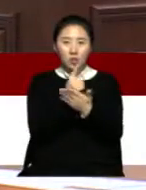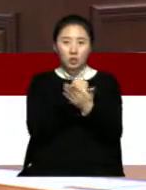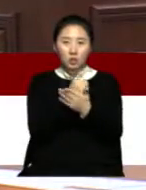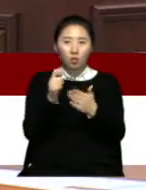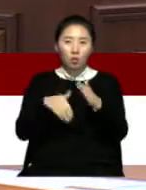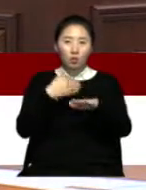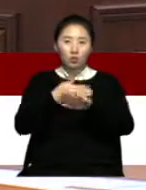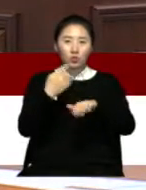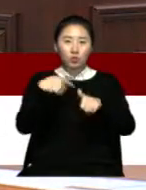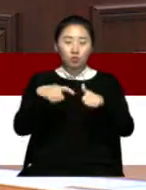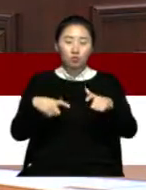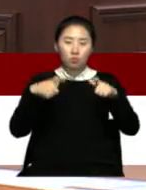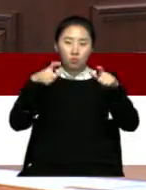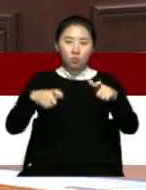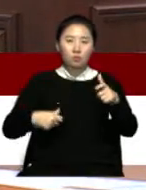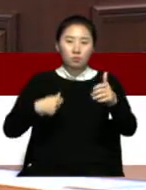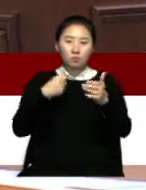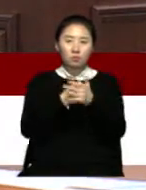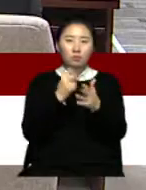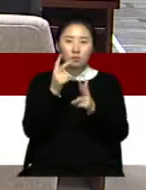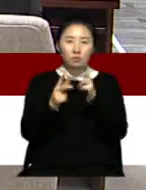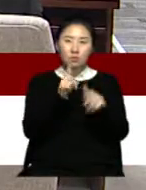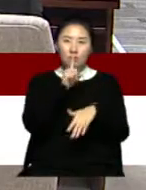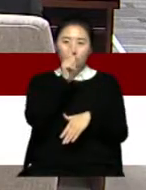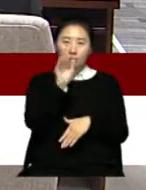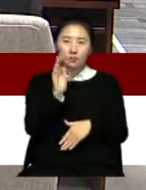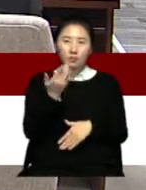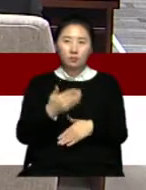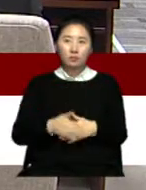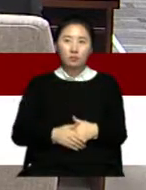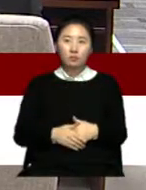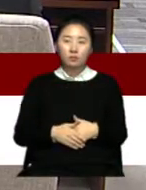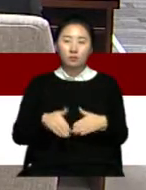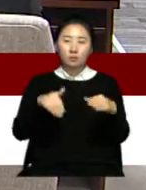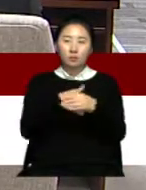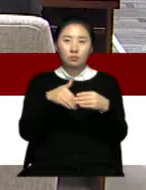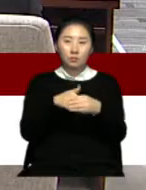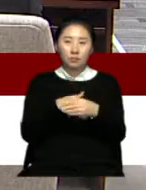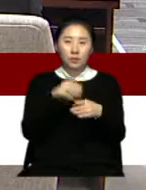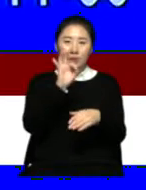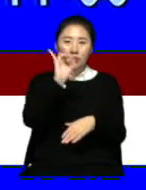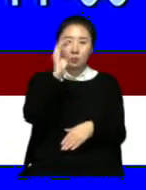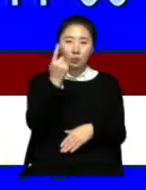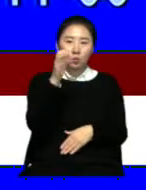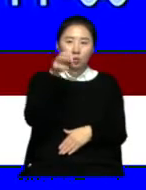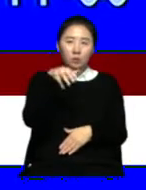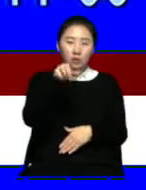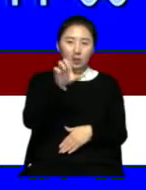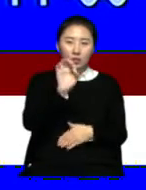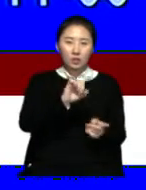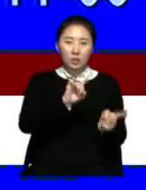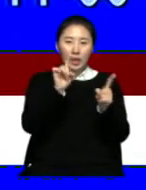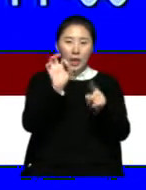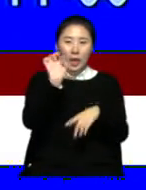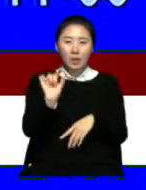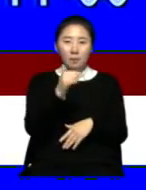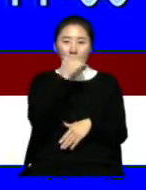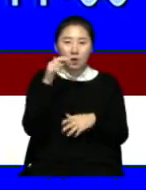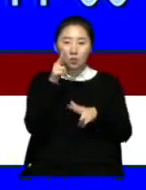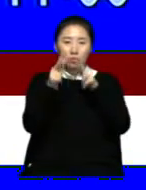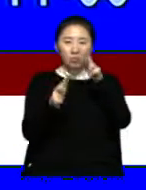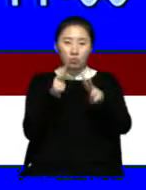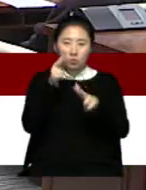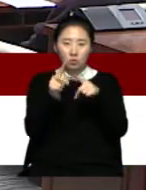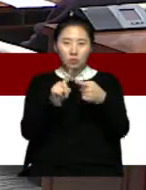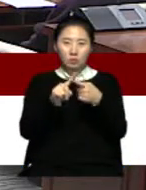서울형 혁신교육지구 지정에 따른 예정 사업이 보고됩니다. 또 문화에선 이봉창 생가터 복원과 안중근 바로알기 사업